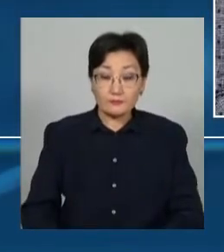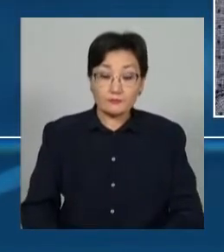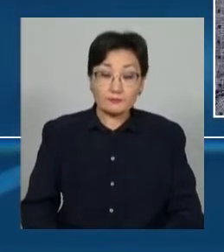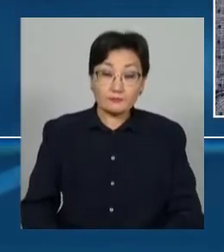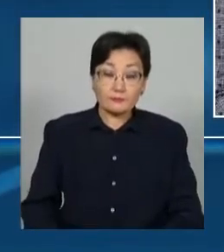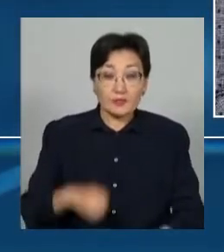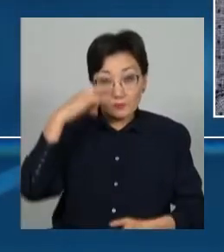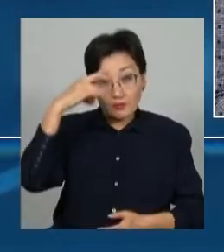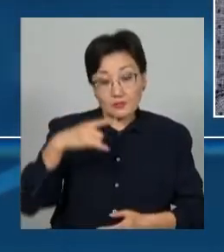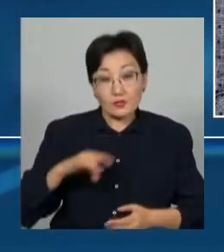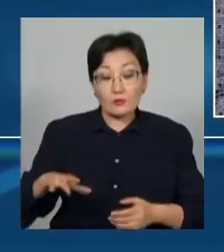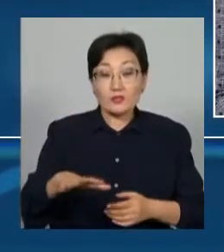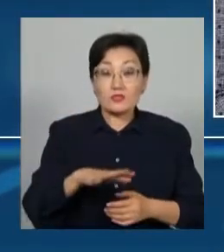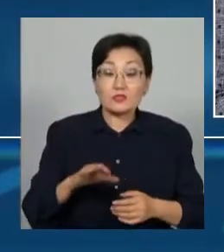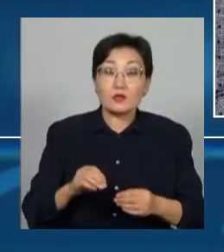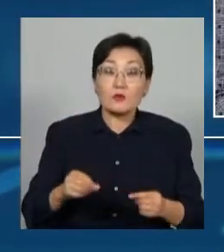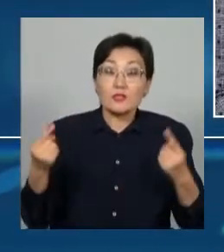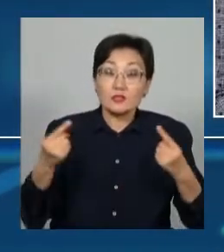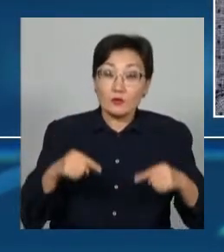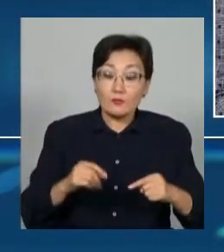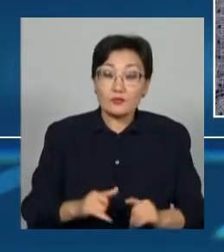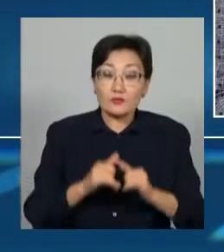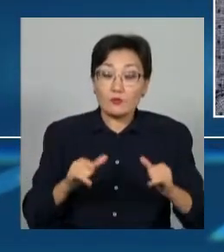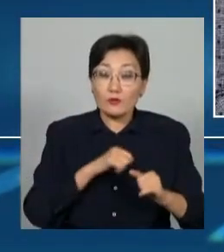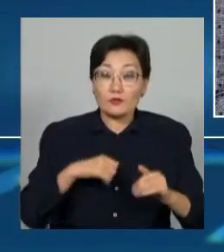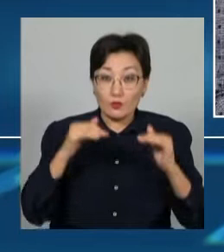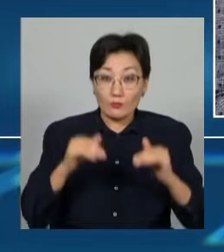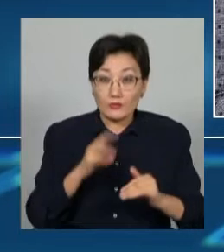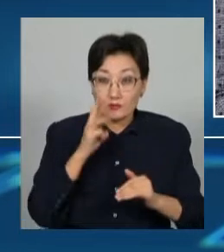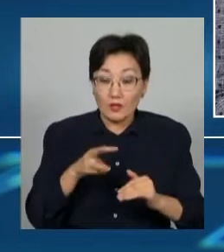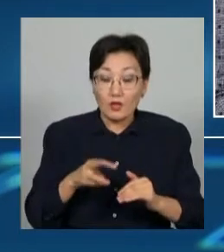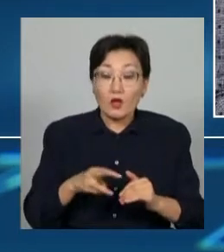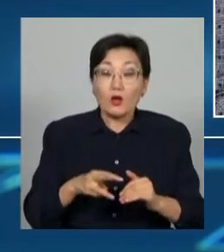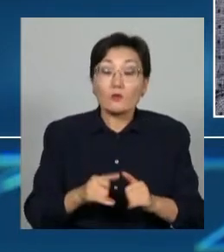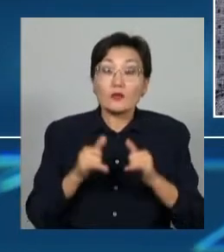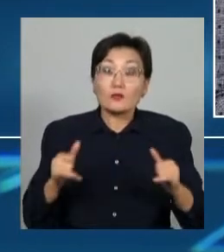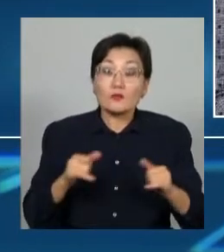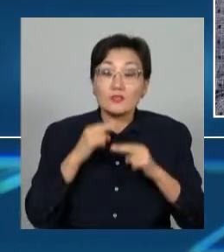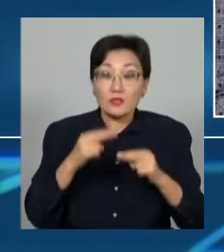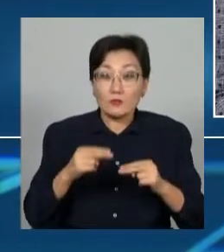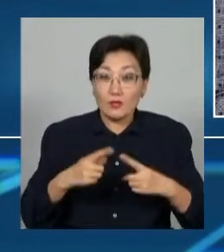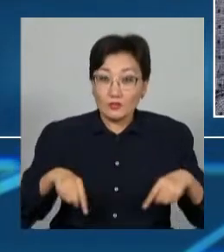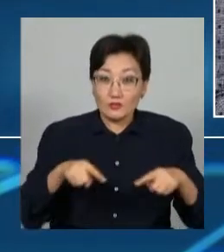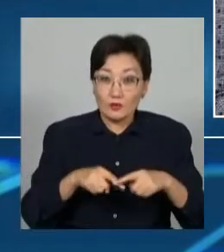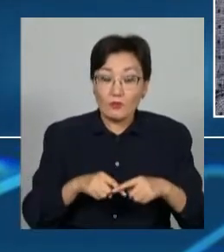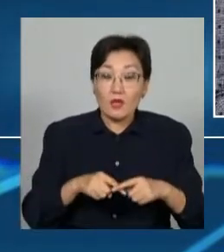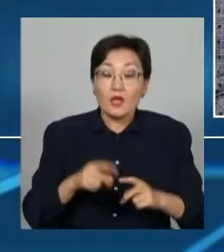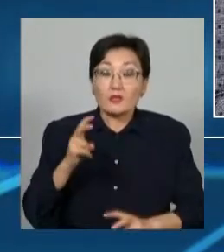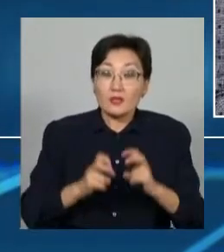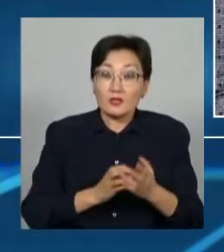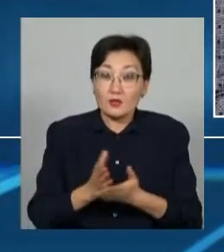инфляционного роста. Қазақстан республикасындағы инфляциялық өсім мен ең төменгі жалақының ұлғаюын ескере отырып, компанияның өндірістік